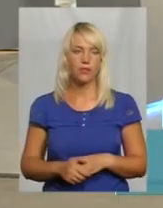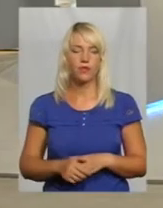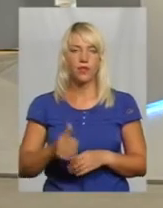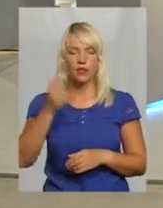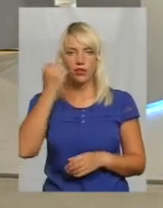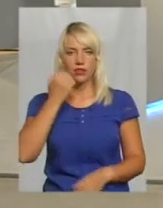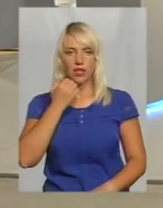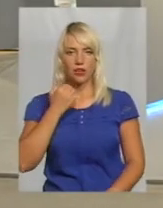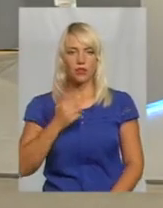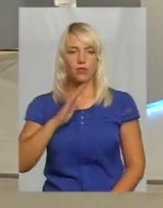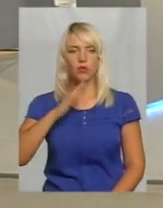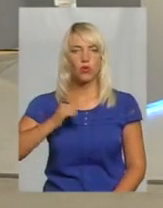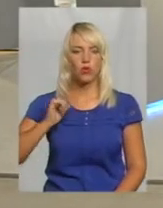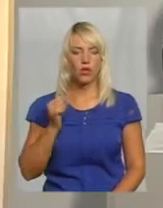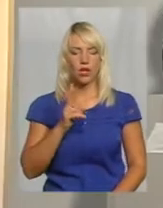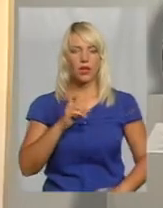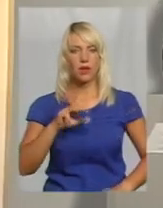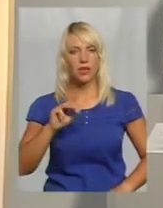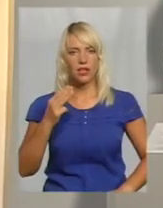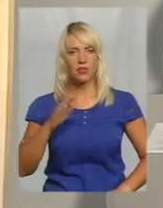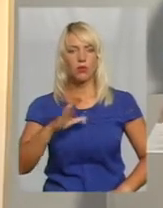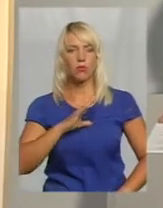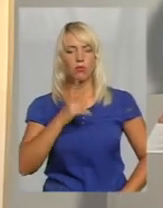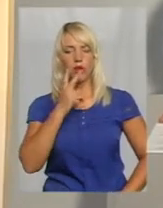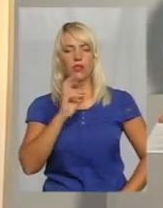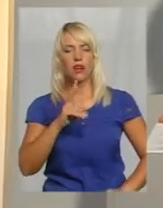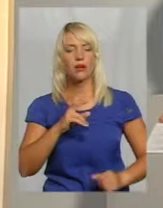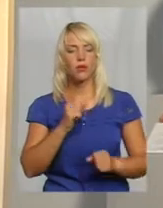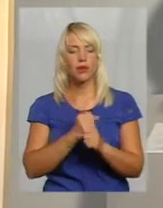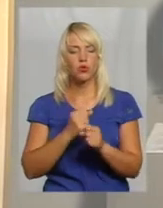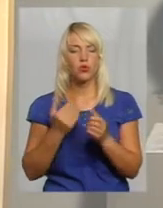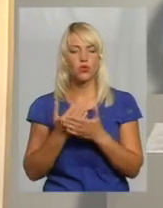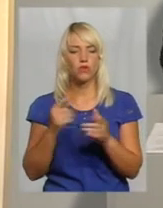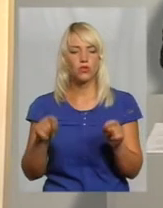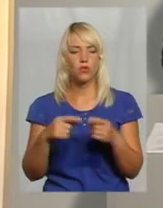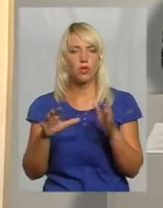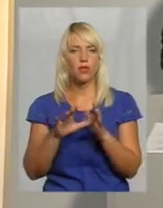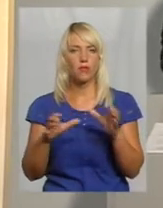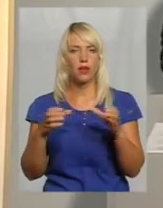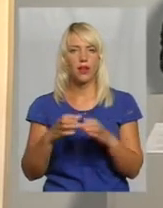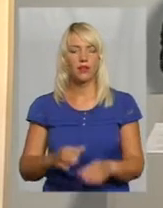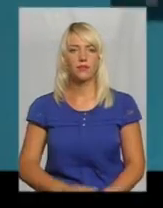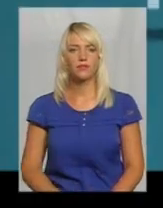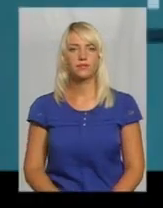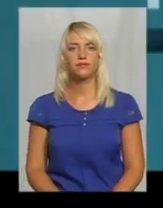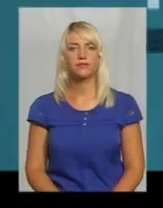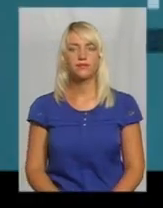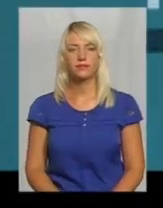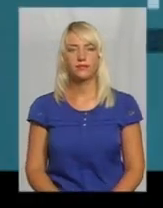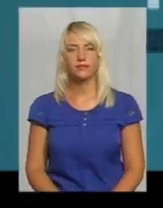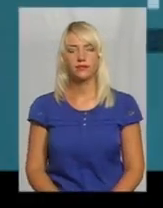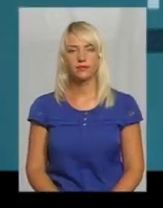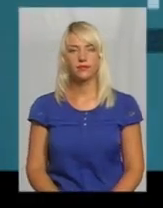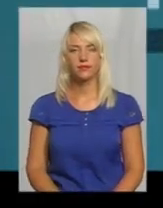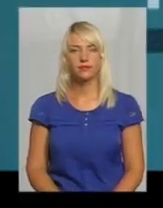Дякую. До речі, моя колега Олена Каміняш сьогодні бачила, як працює новостворена бригада. Давайте подивимося усі разом.